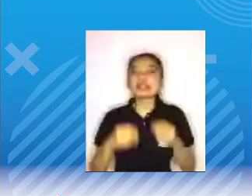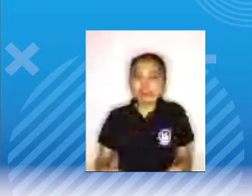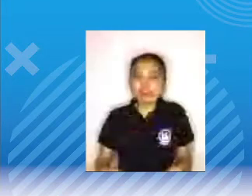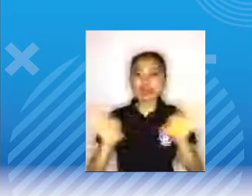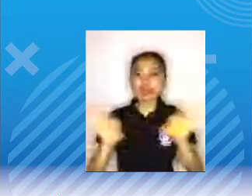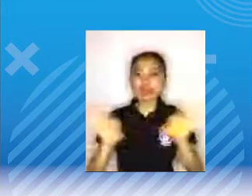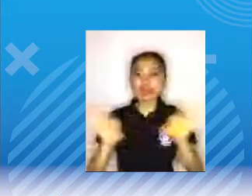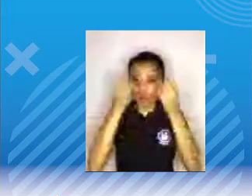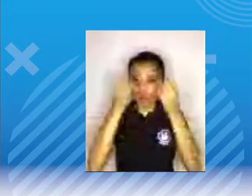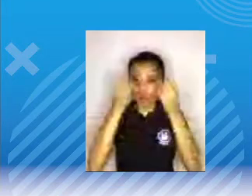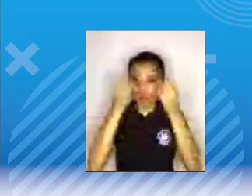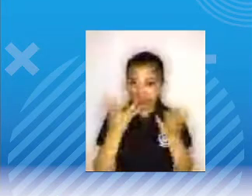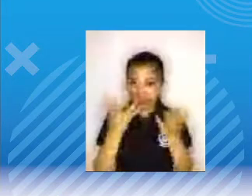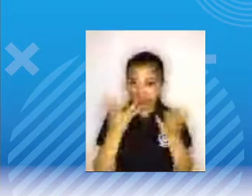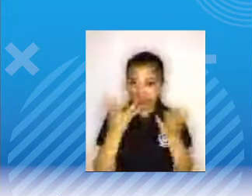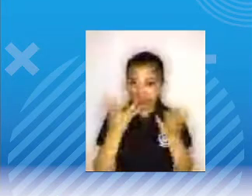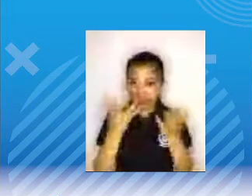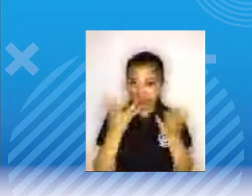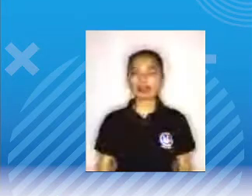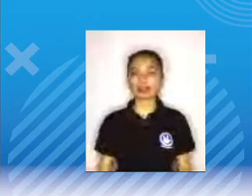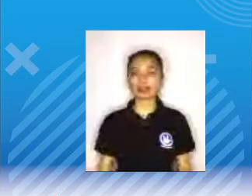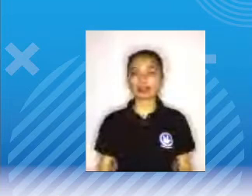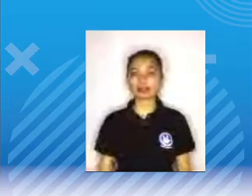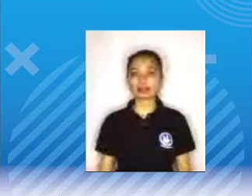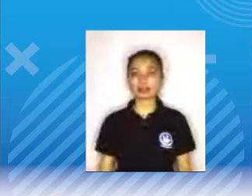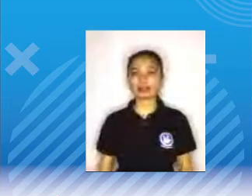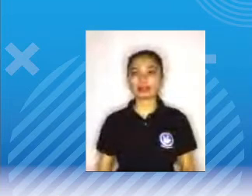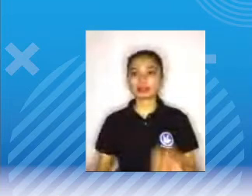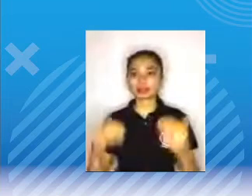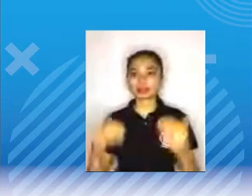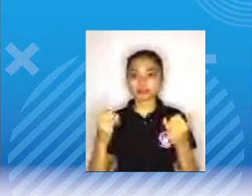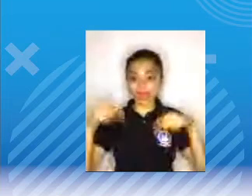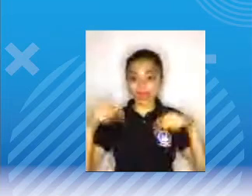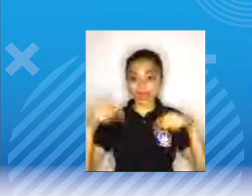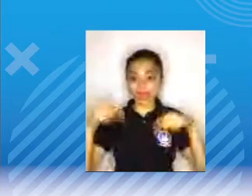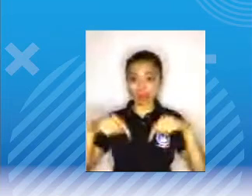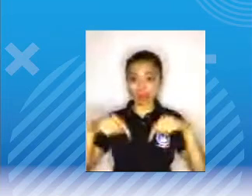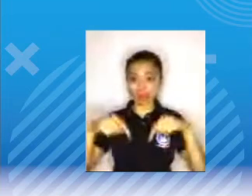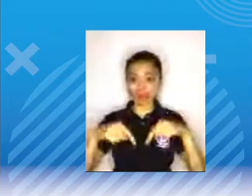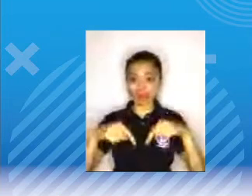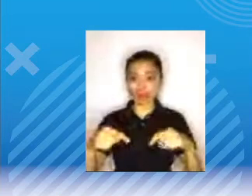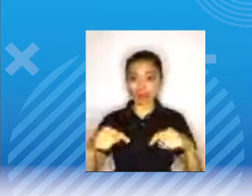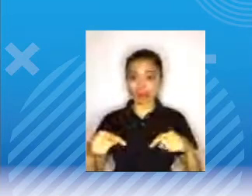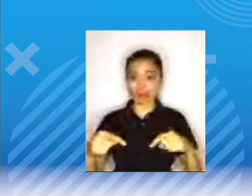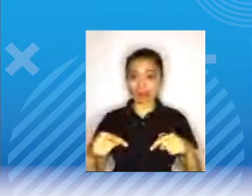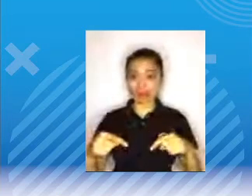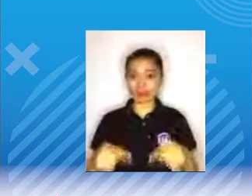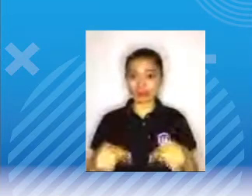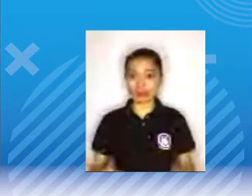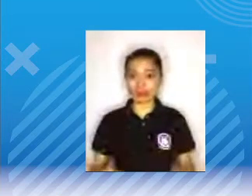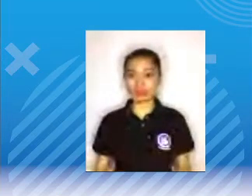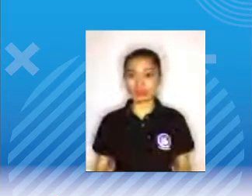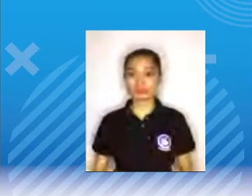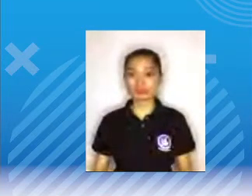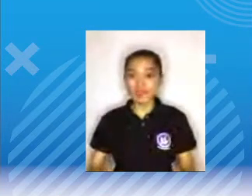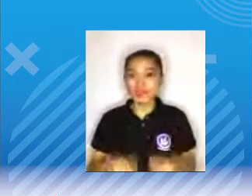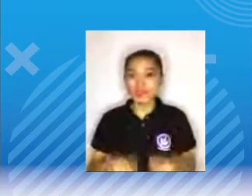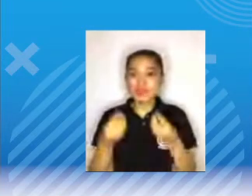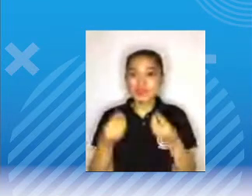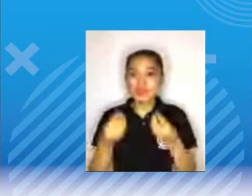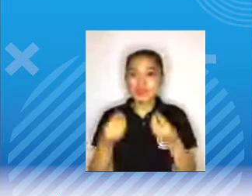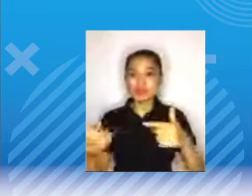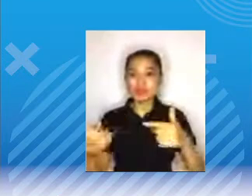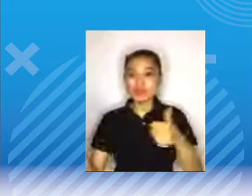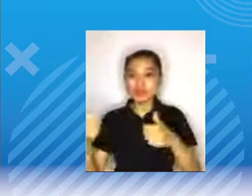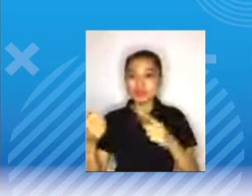para sa pagbigay ng feedback tungkol sa mga polisiya mula sa mga nagpapatupad nito sa mga field. So, yun nga lang po, paunang pasabi na